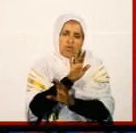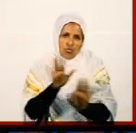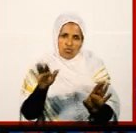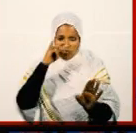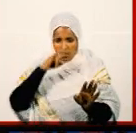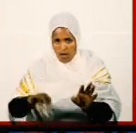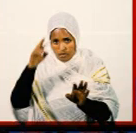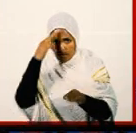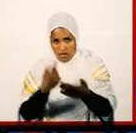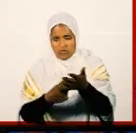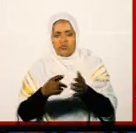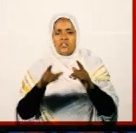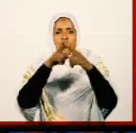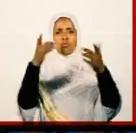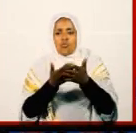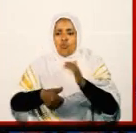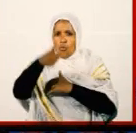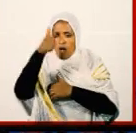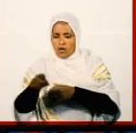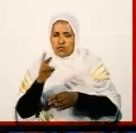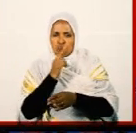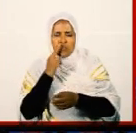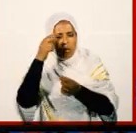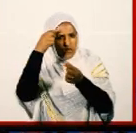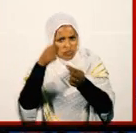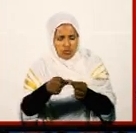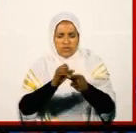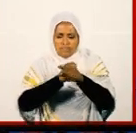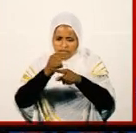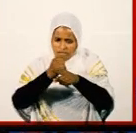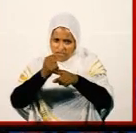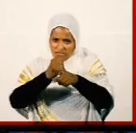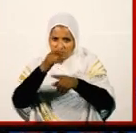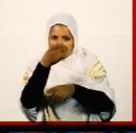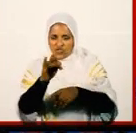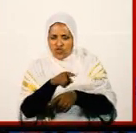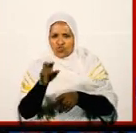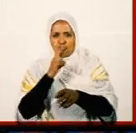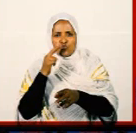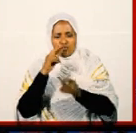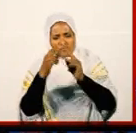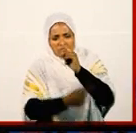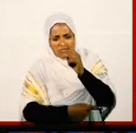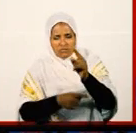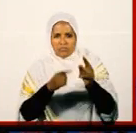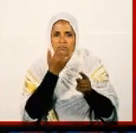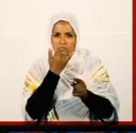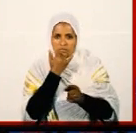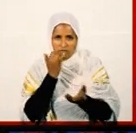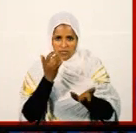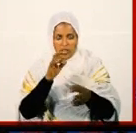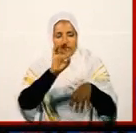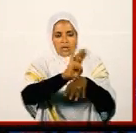ሰዓት በቂ ነው። ትልቁ ነገር እነሱ ጾሙን እንዲያስቡት ጾሙን እንዲለማመዱት ማድረግ ነው እንጂ እነሱን በጾም መቅጣት